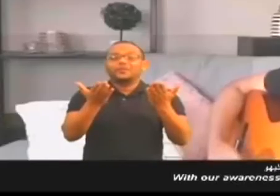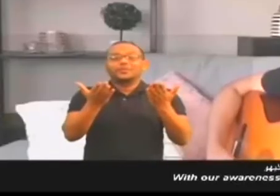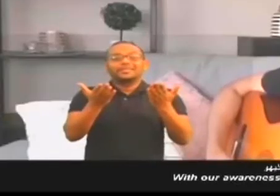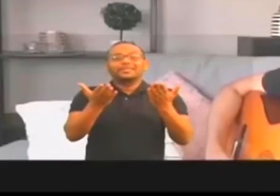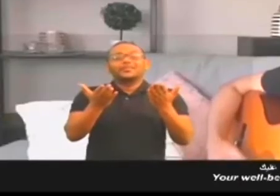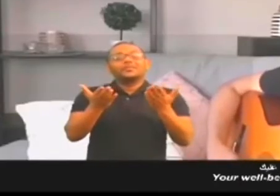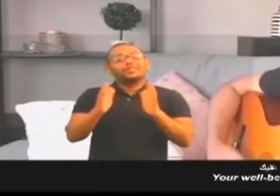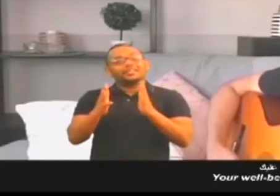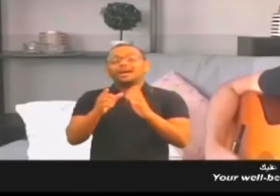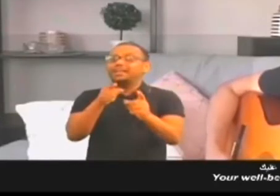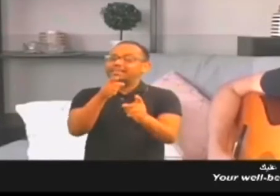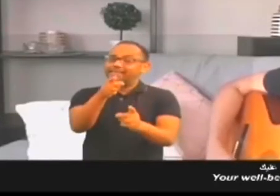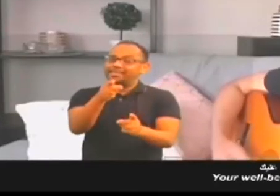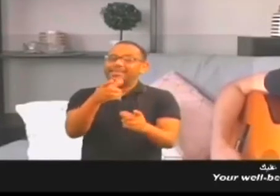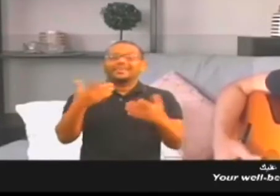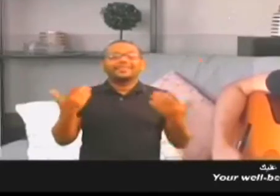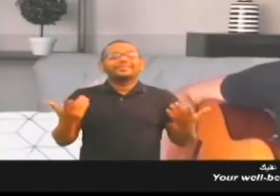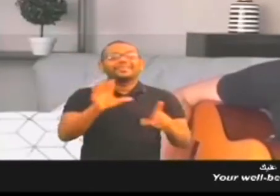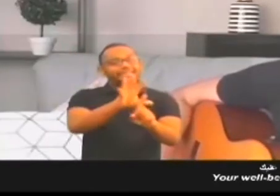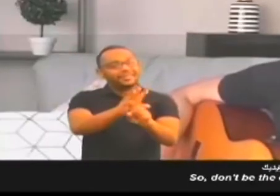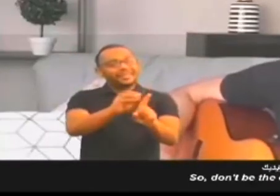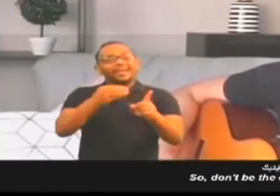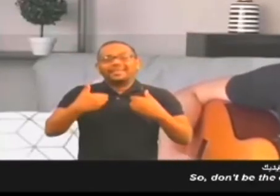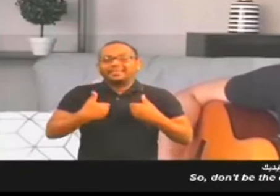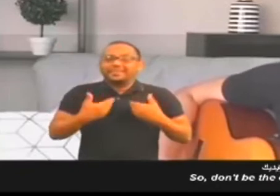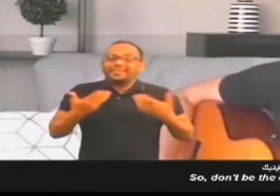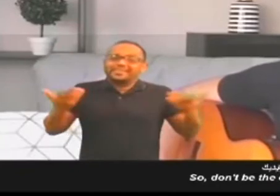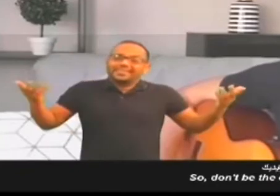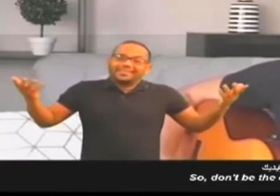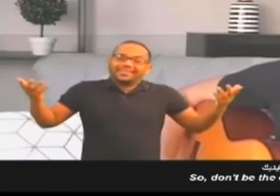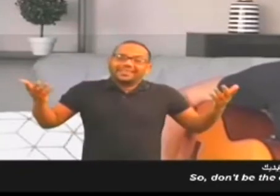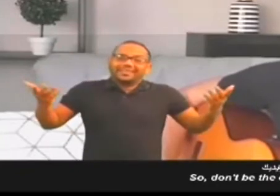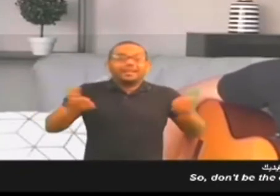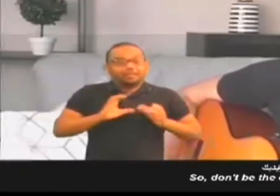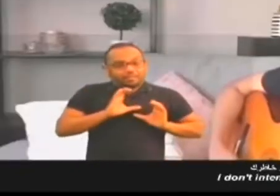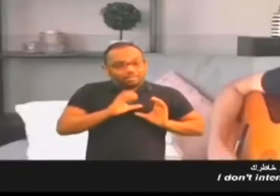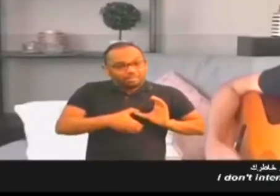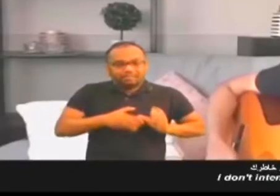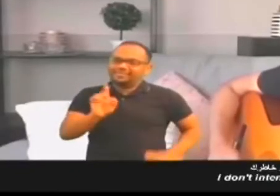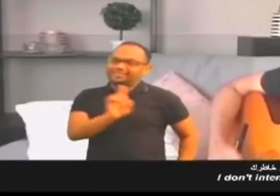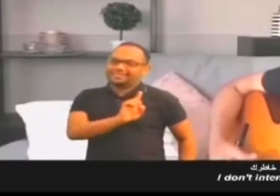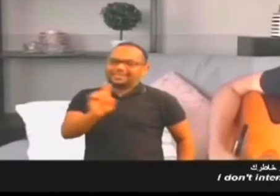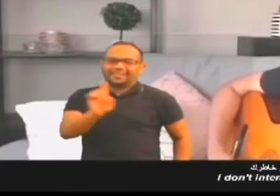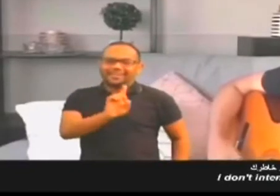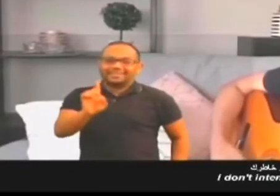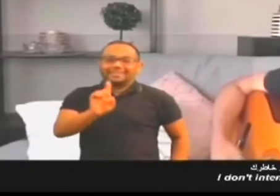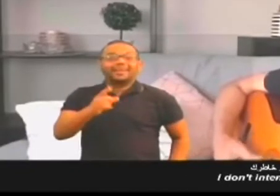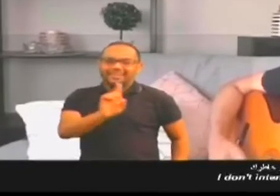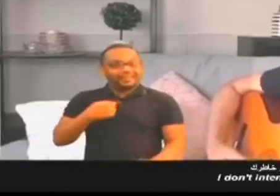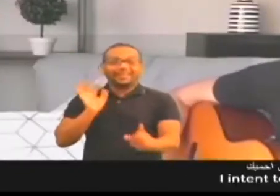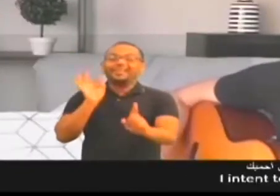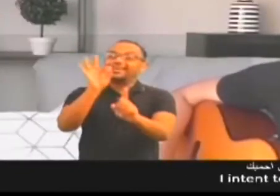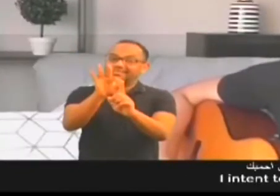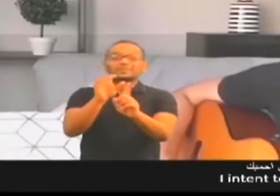أنا خوفي جد عليك تدلي علي بيديك ما قصدي أكسر خاطرك